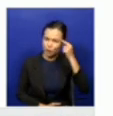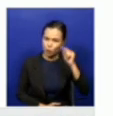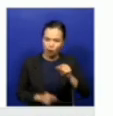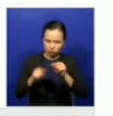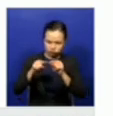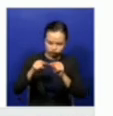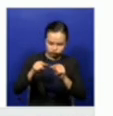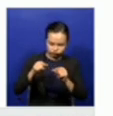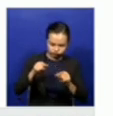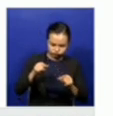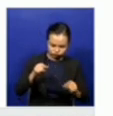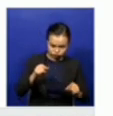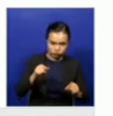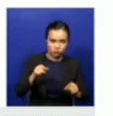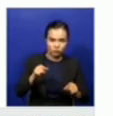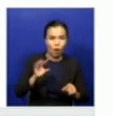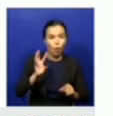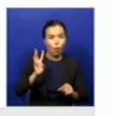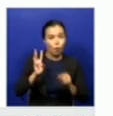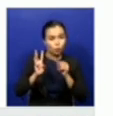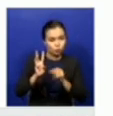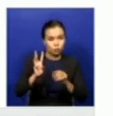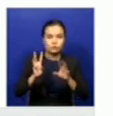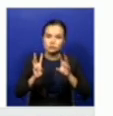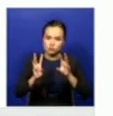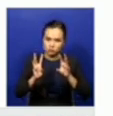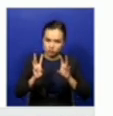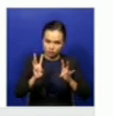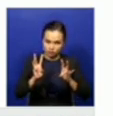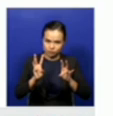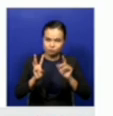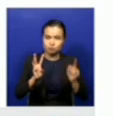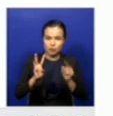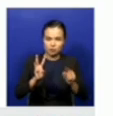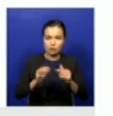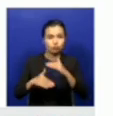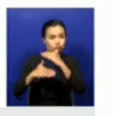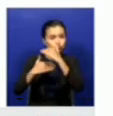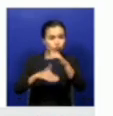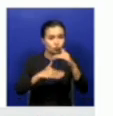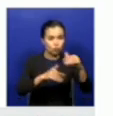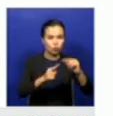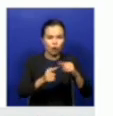านั้นคือร้อยละ 6.7 โดยเฉพาะอย่างยิ่งการส่งออกที่ถือเป็น